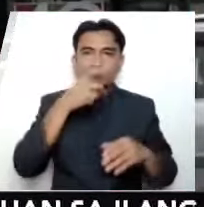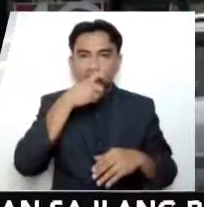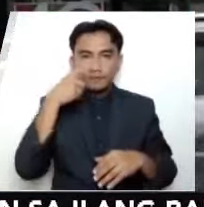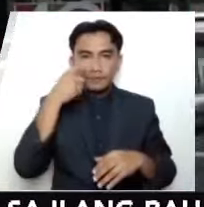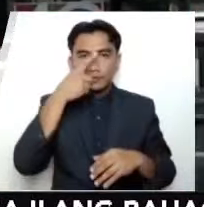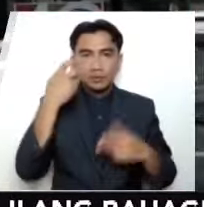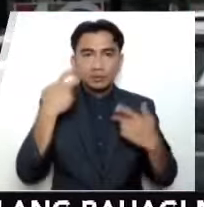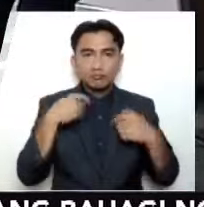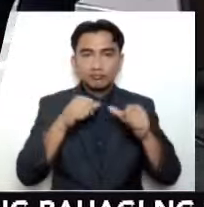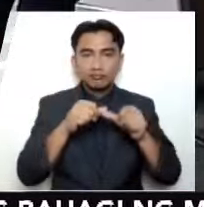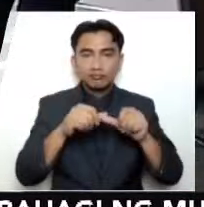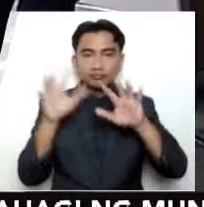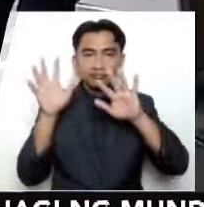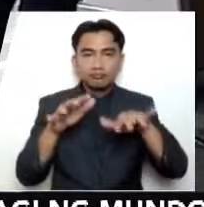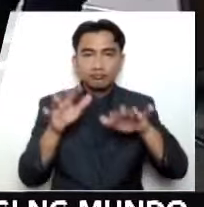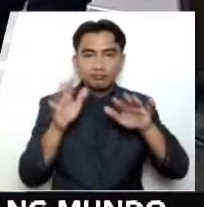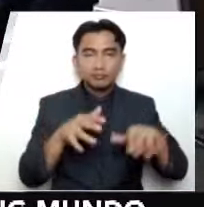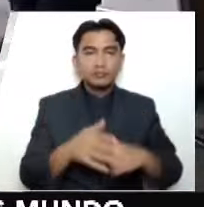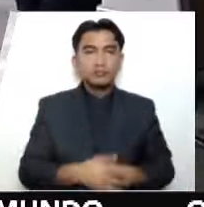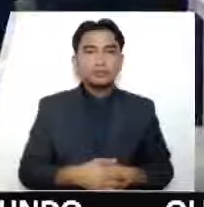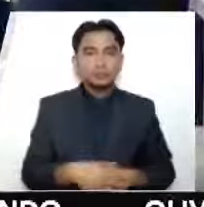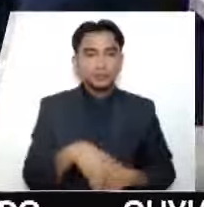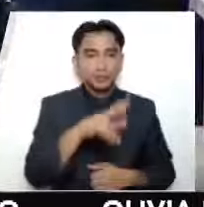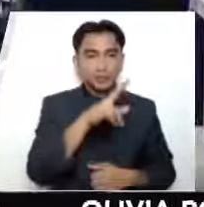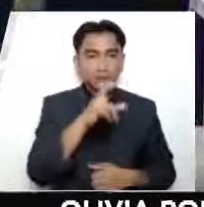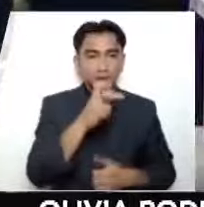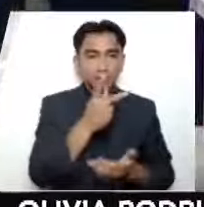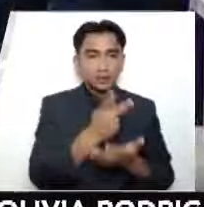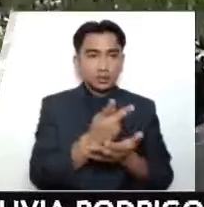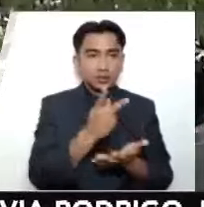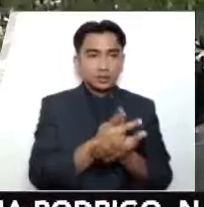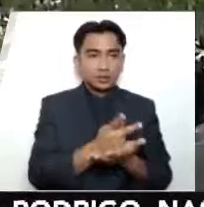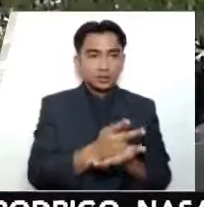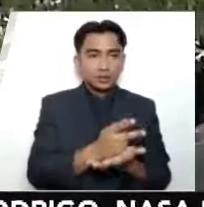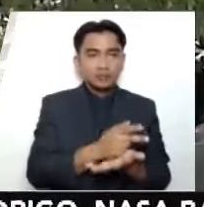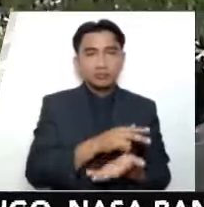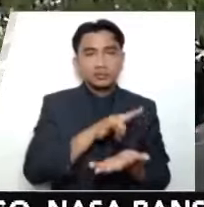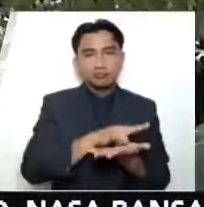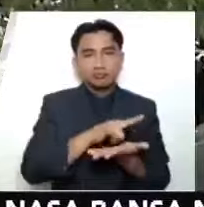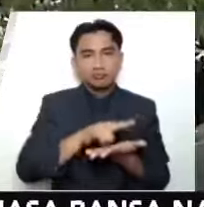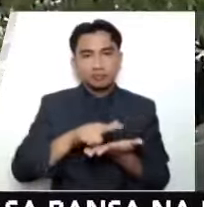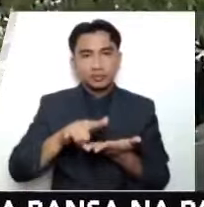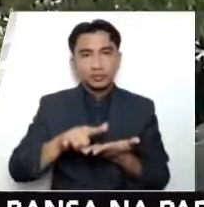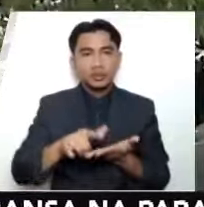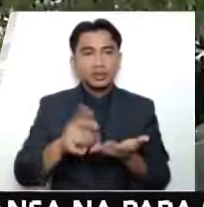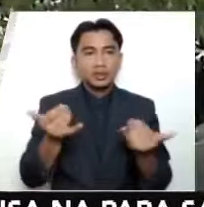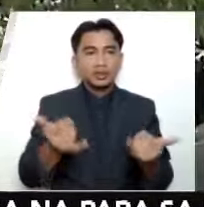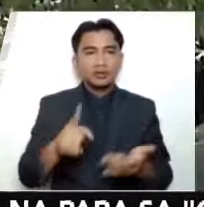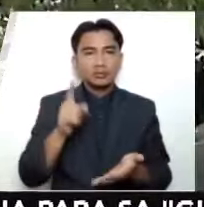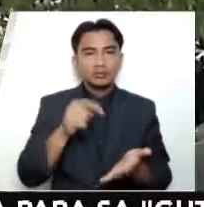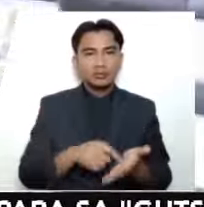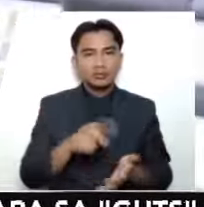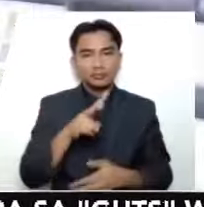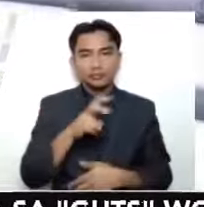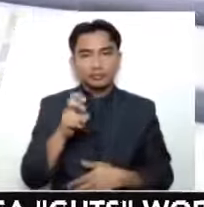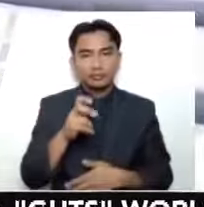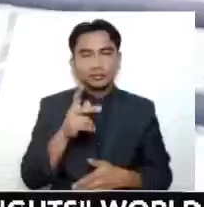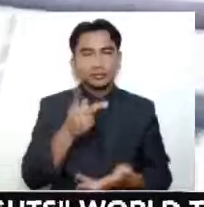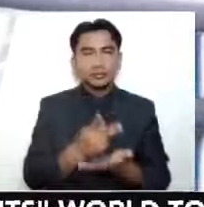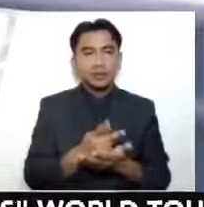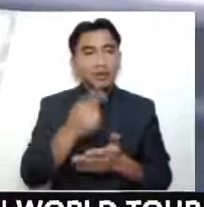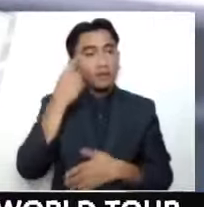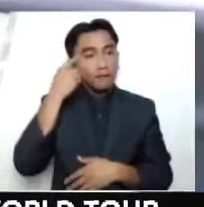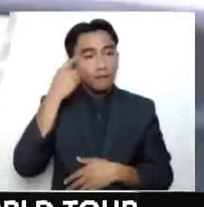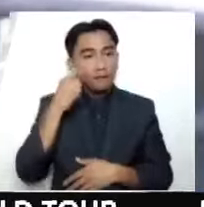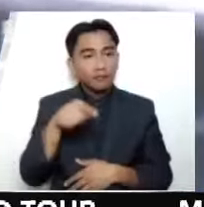Ang dating 300 pesos na overnight parking rate sa NAIA naging 1,200 pesos na para sa mga kotse habang